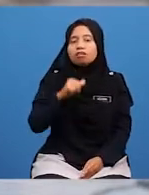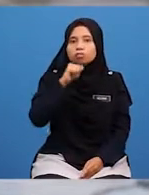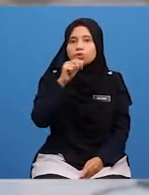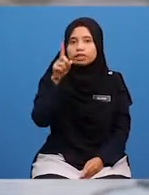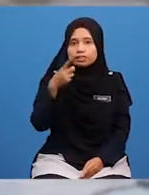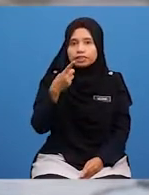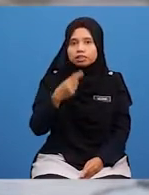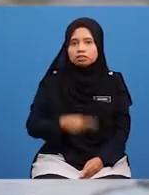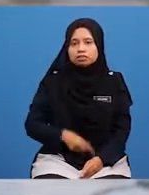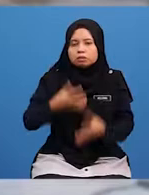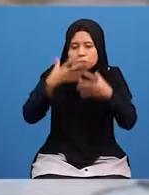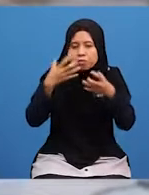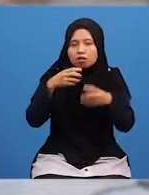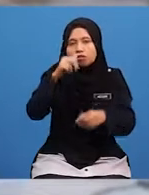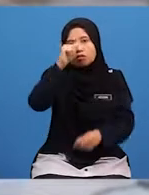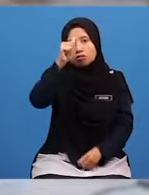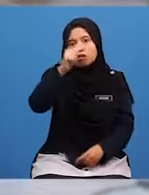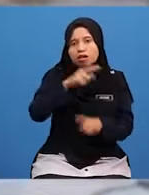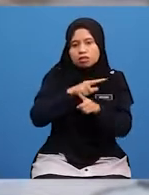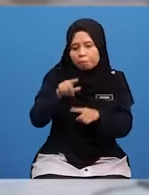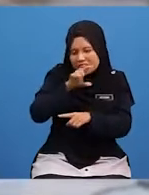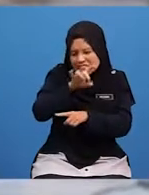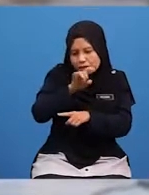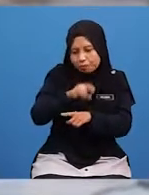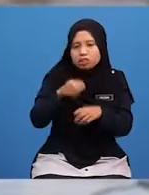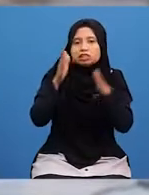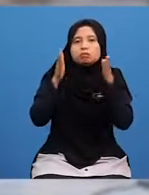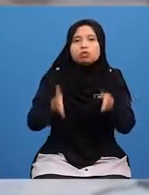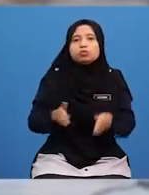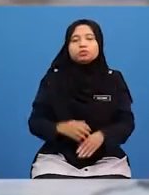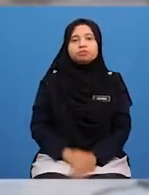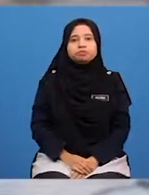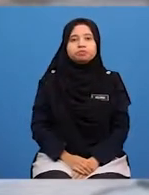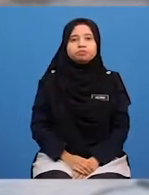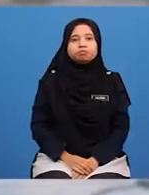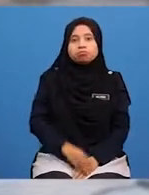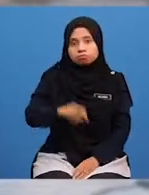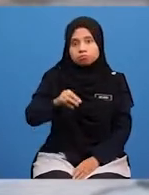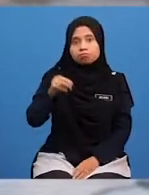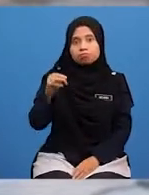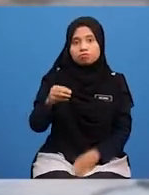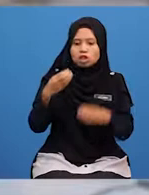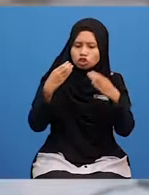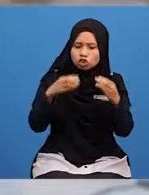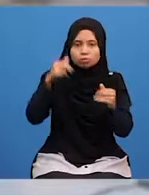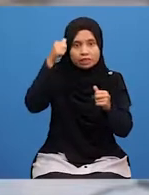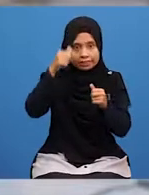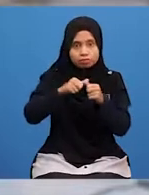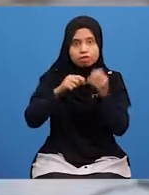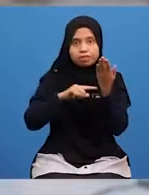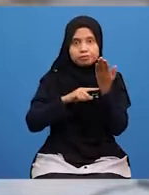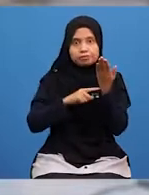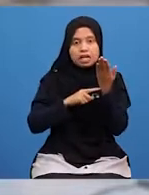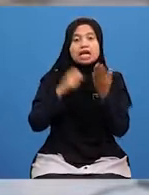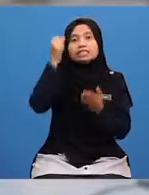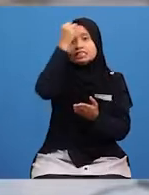sahaja dimurkai Allah, malahan dibenci oleh manusia. Murid-murid, cuba ingat kembali